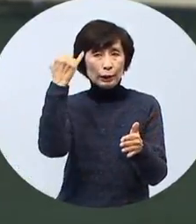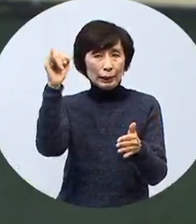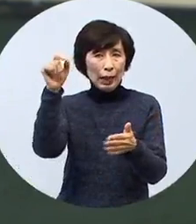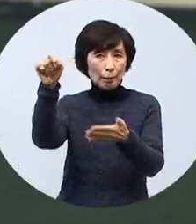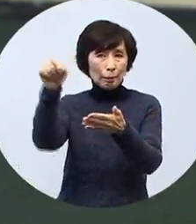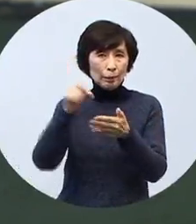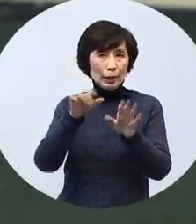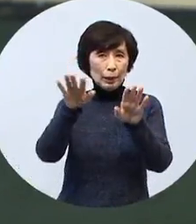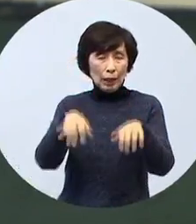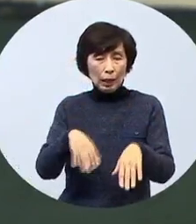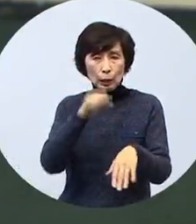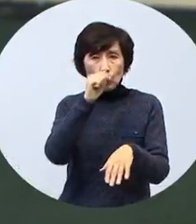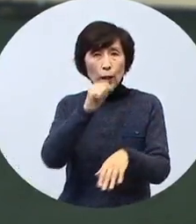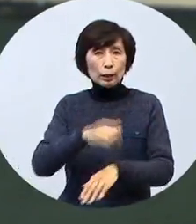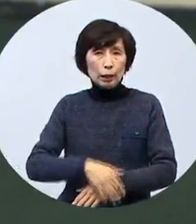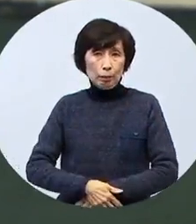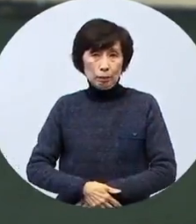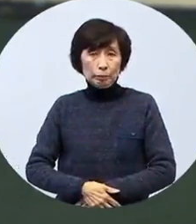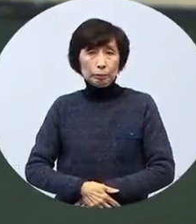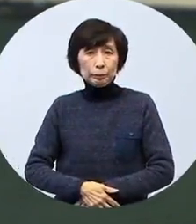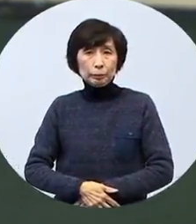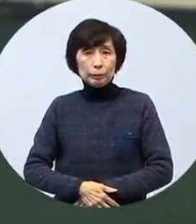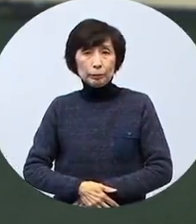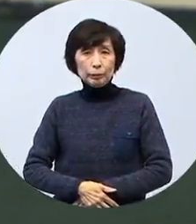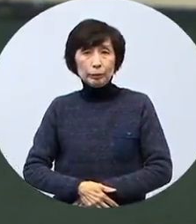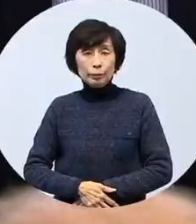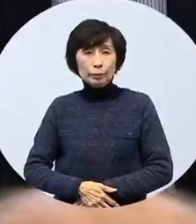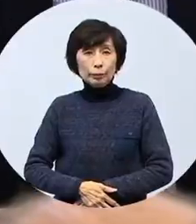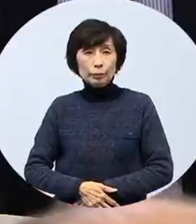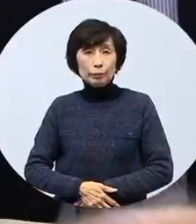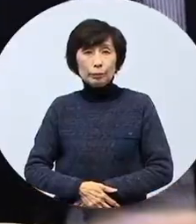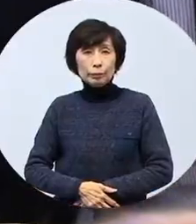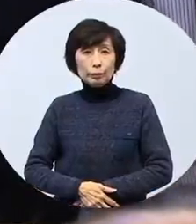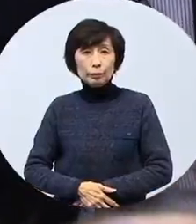本当にそこは良かったと思います。